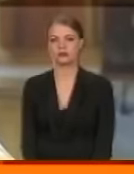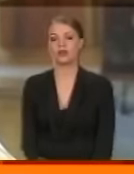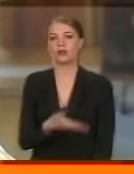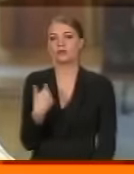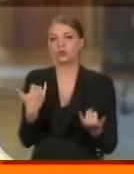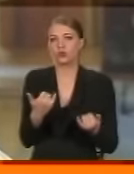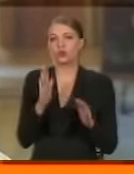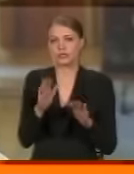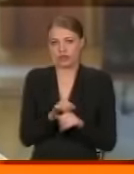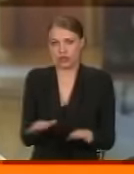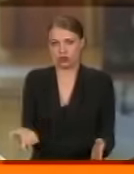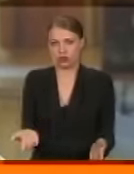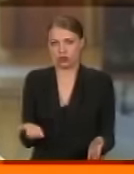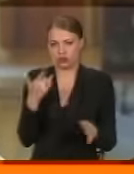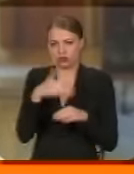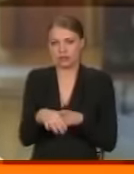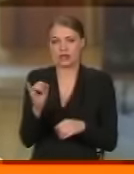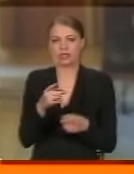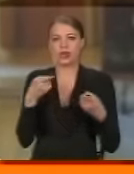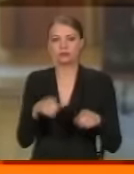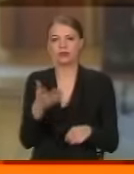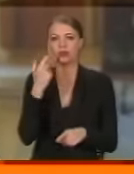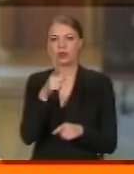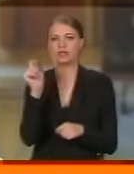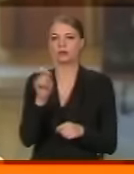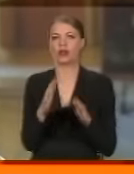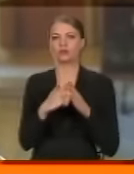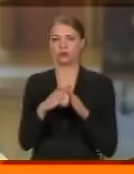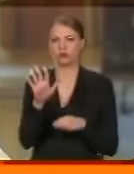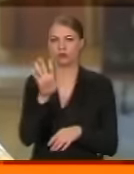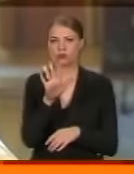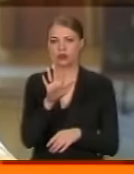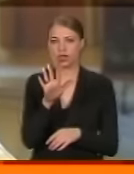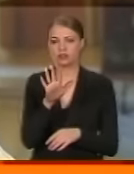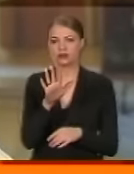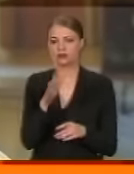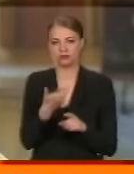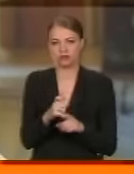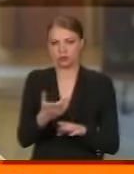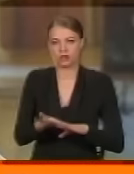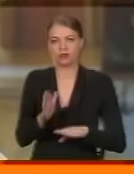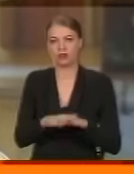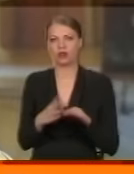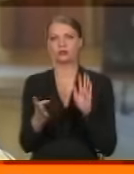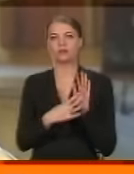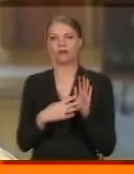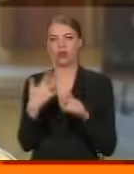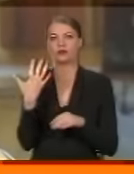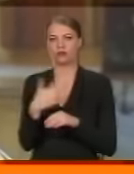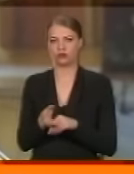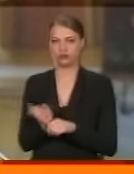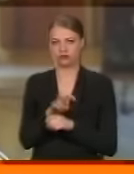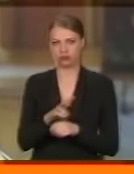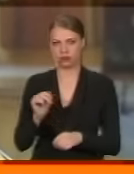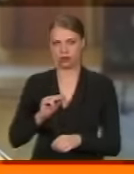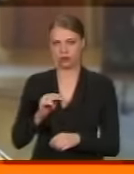Ми ж сьогодні тільки розійшлися, розумієте? І насправді, коли ти приїхав додому о 5-й, досить складно о 9-й вже збиратися